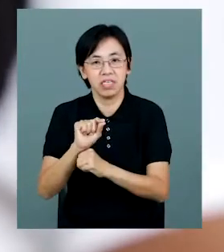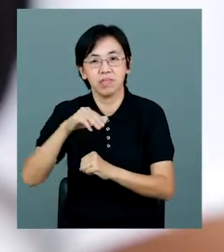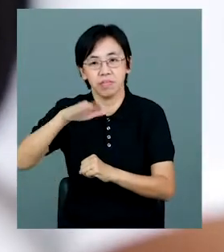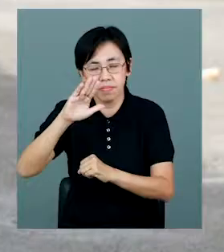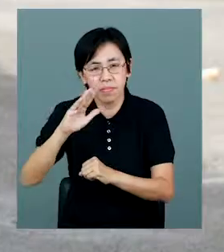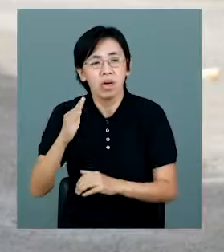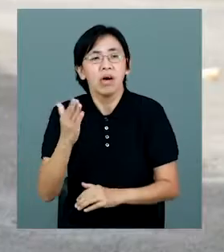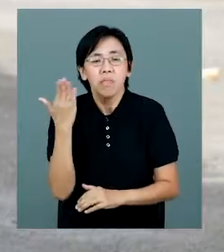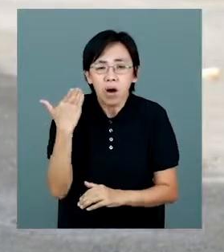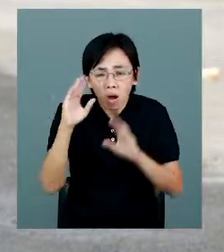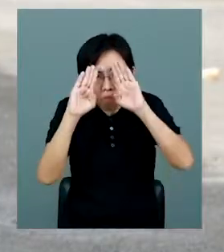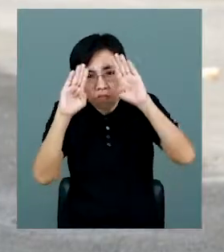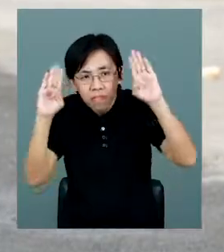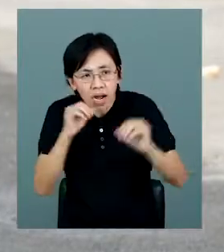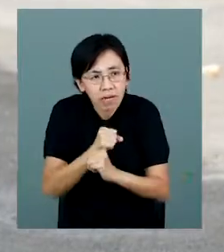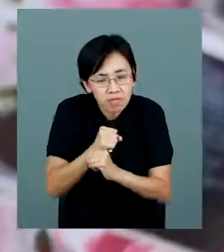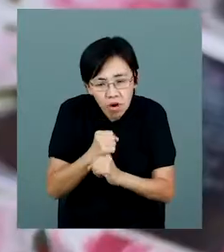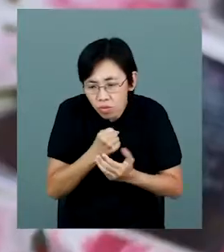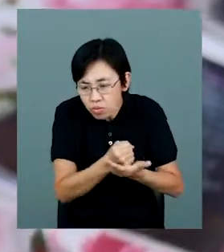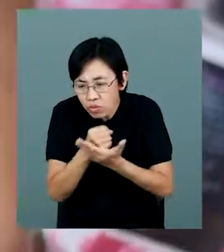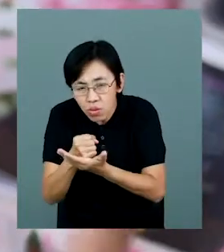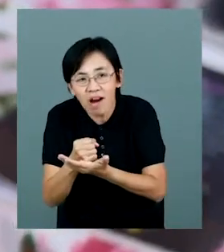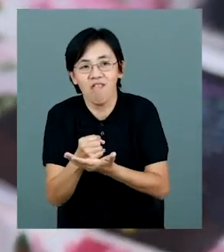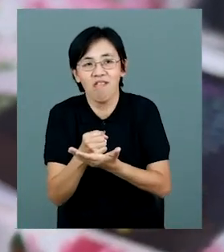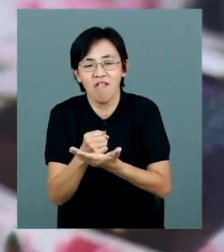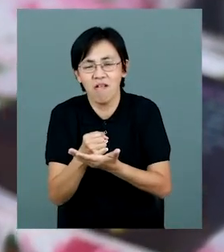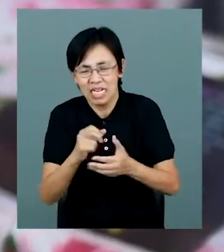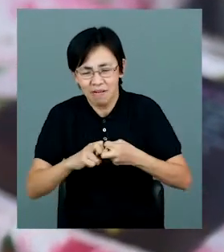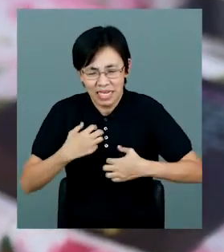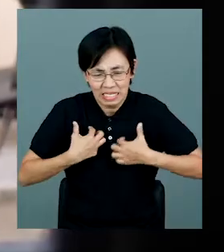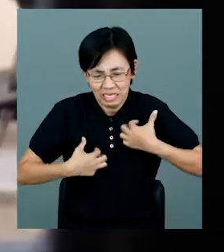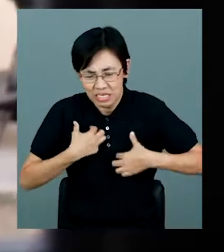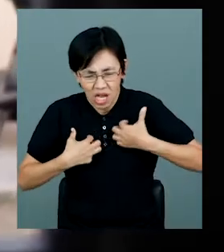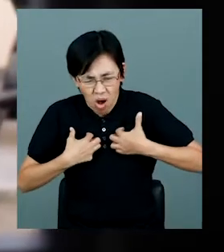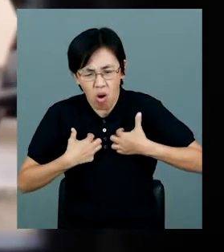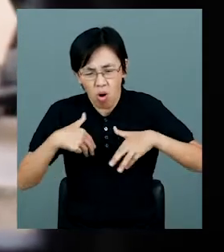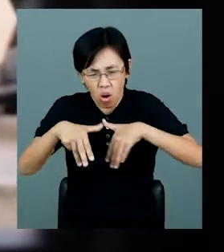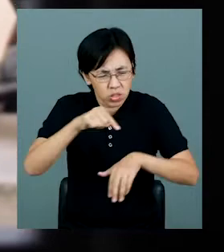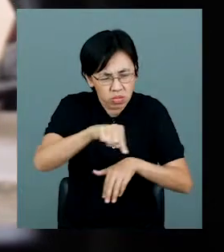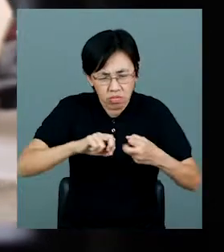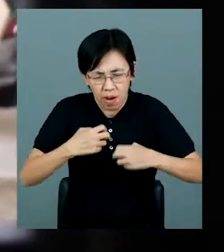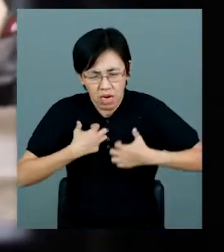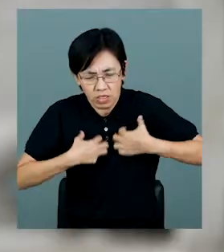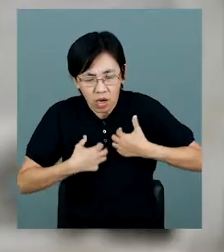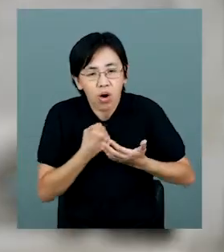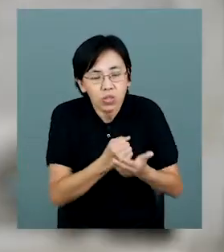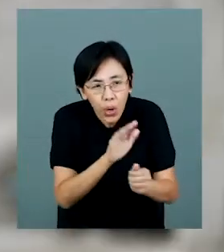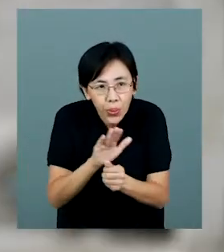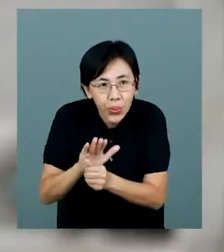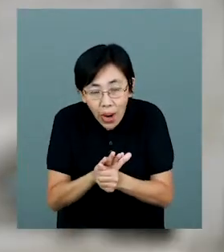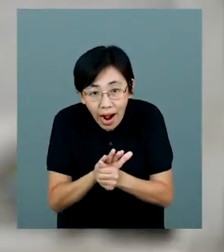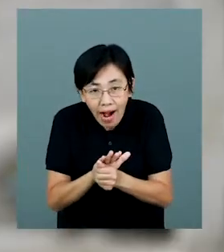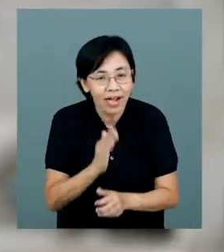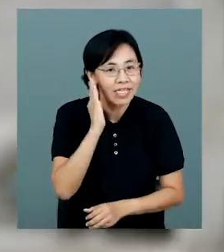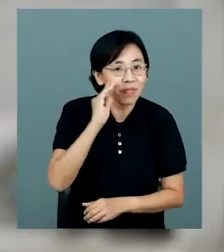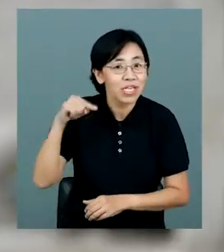ว่าปีแล้วนะครับแล้วก็ใช้ประสบการณ์ของตัวเองนั้นมาคอยช่วยเหลือแบ่งเบาความทุกข์ของคนในชุมชนนะครับซึ่งทั้งบิ๊กและ